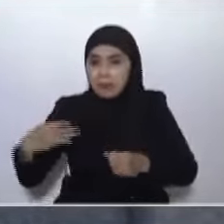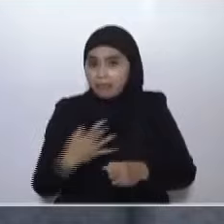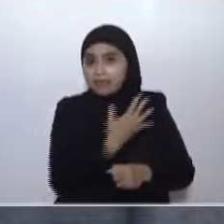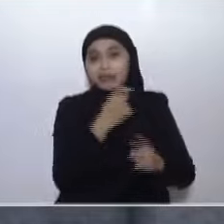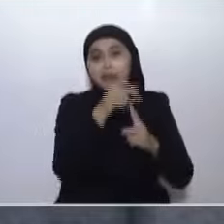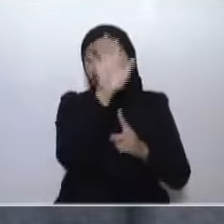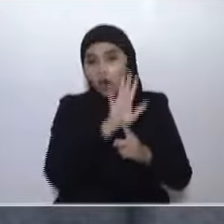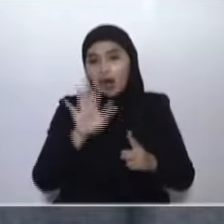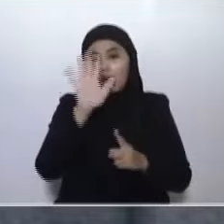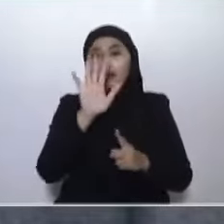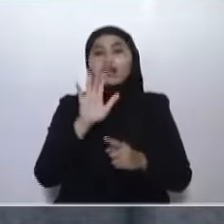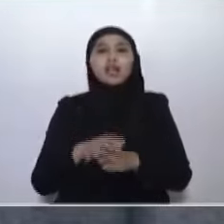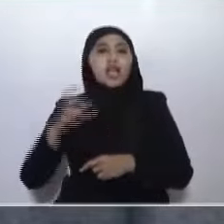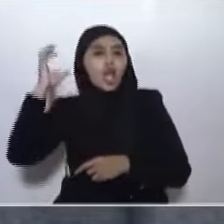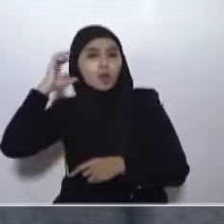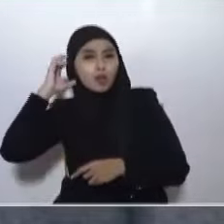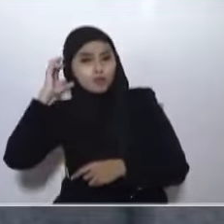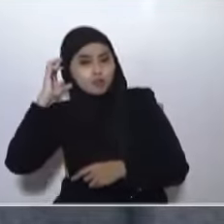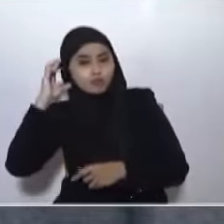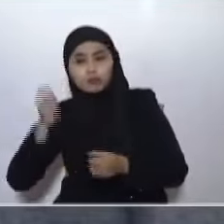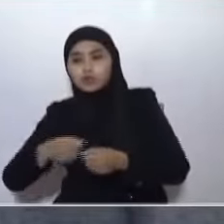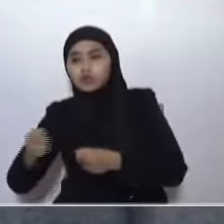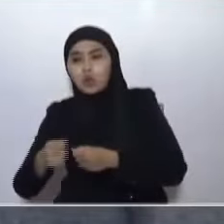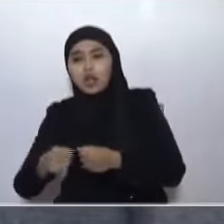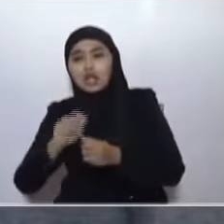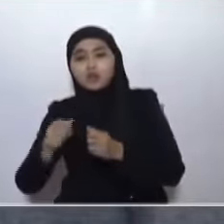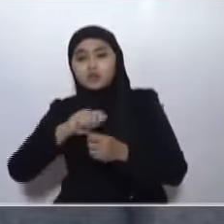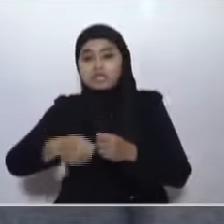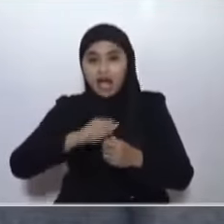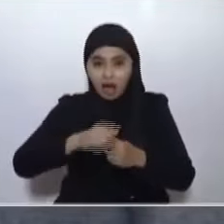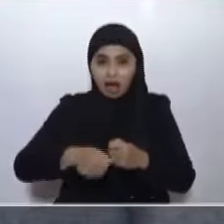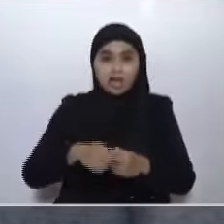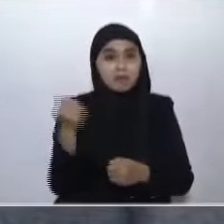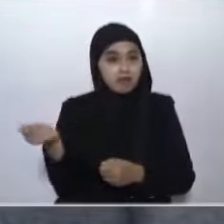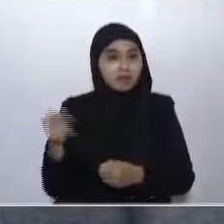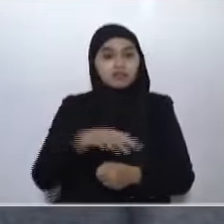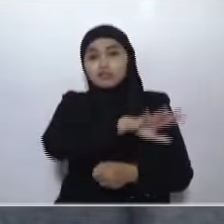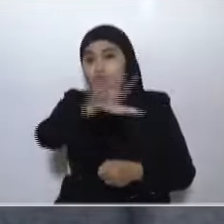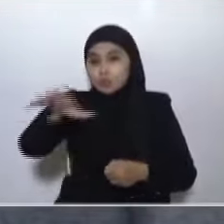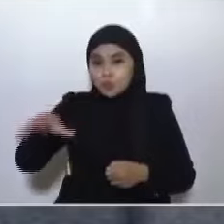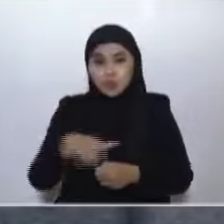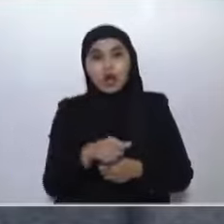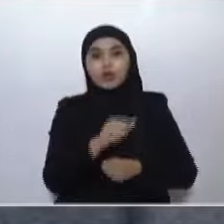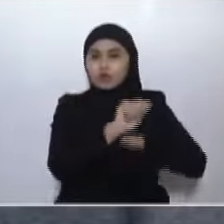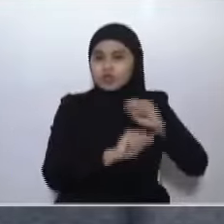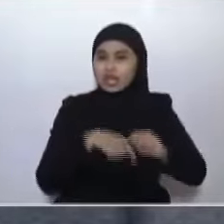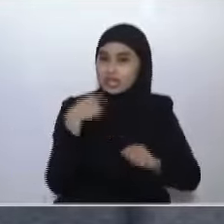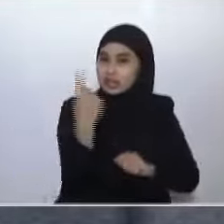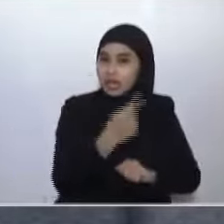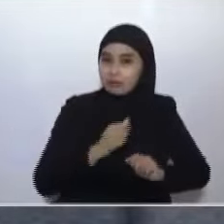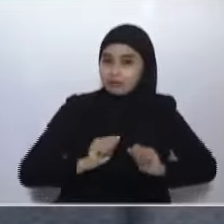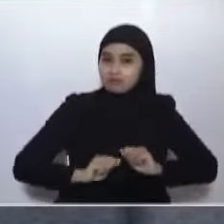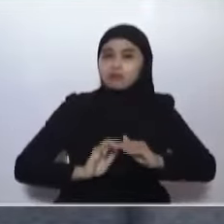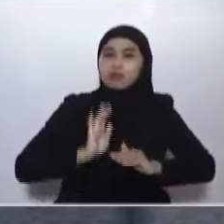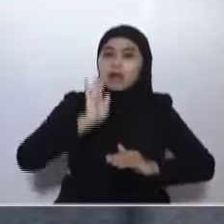yang m pjual daun pisang di pasar sehingga di dalam usaha kita memajukan